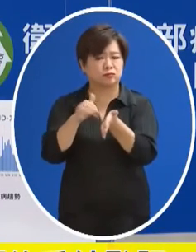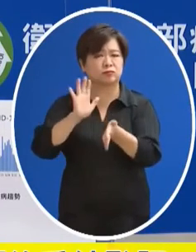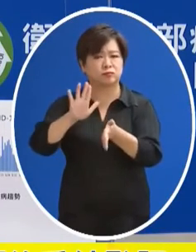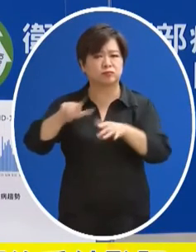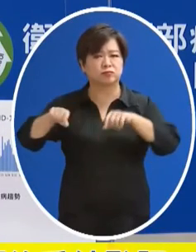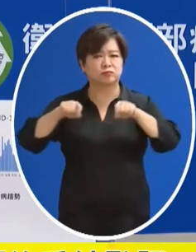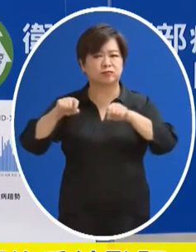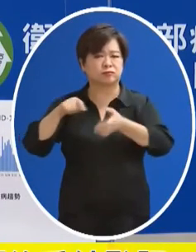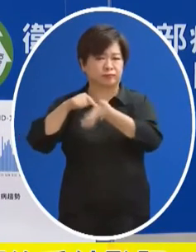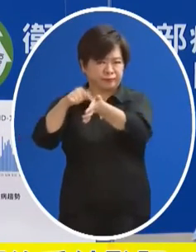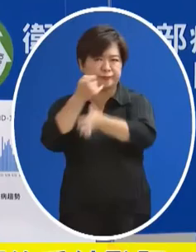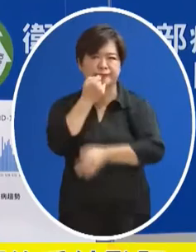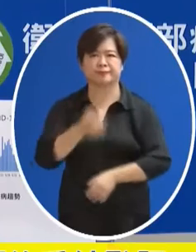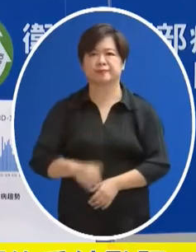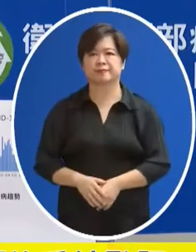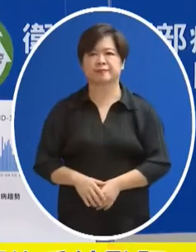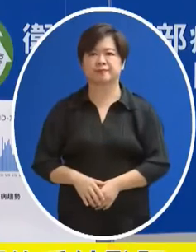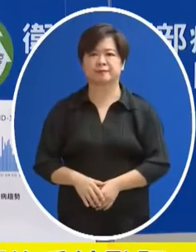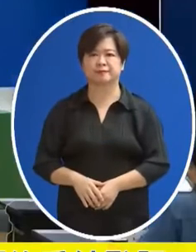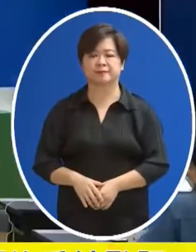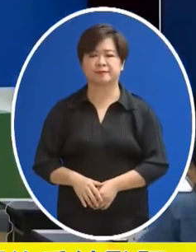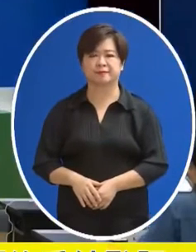执行。